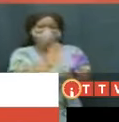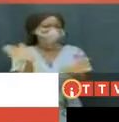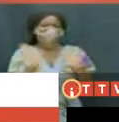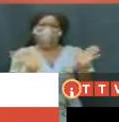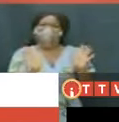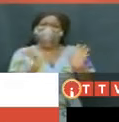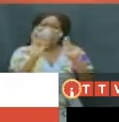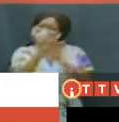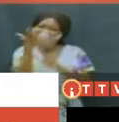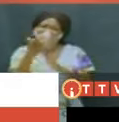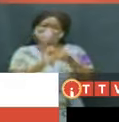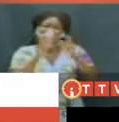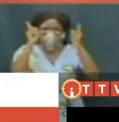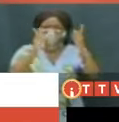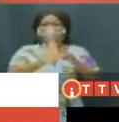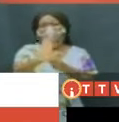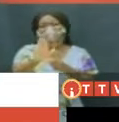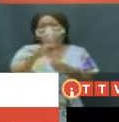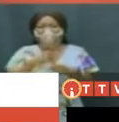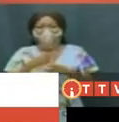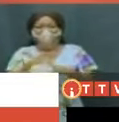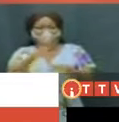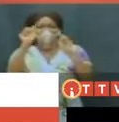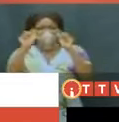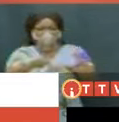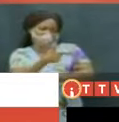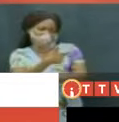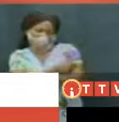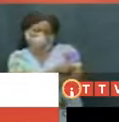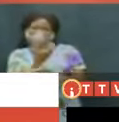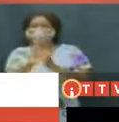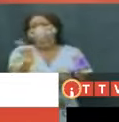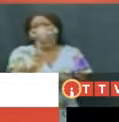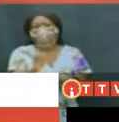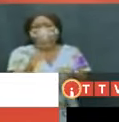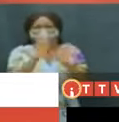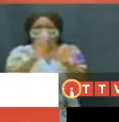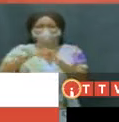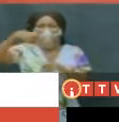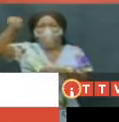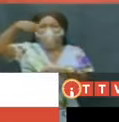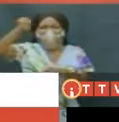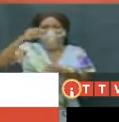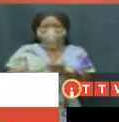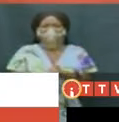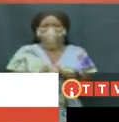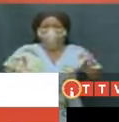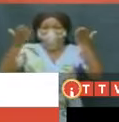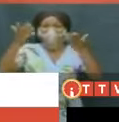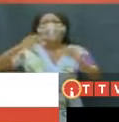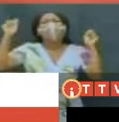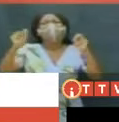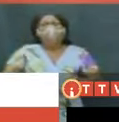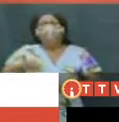sitikalandira mwachitsanzo a president avomereza kale president Dr. Lazarus Chakwera